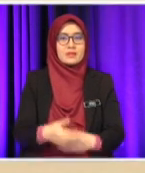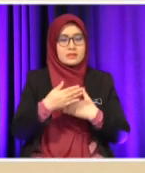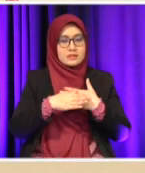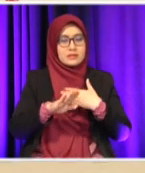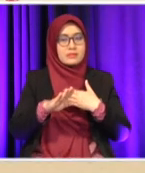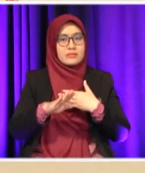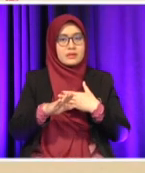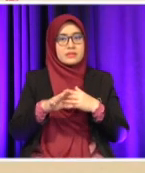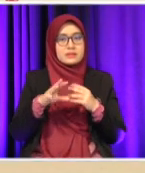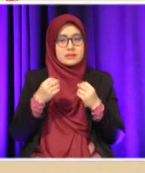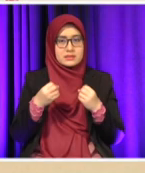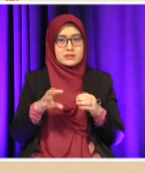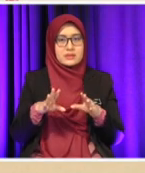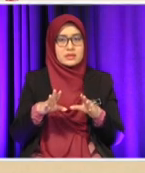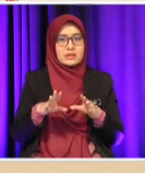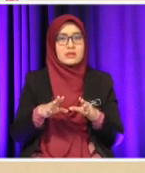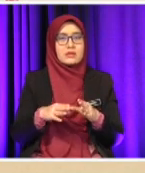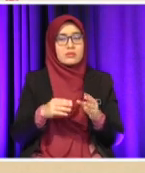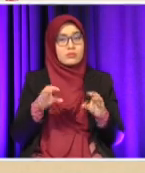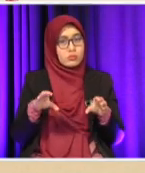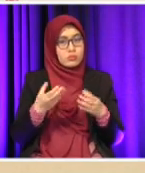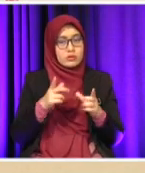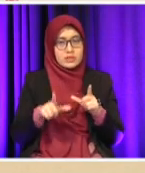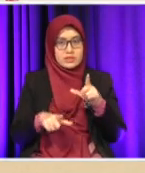kita masukkan dalam ruang